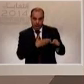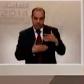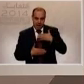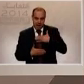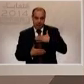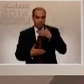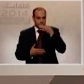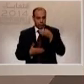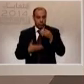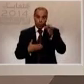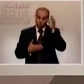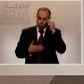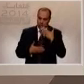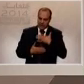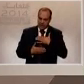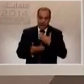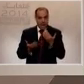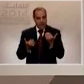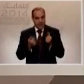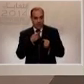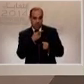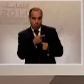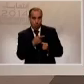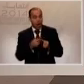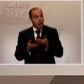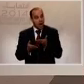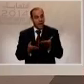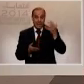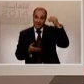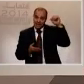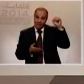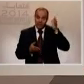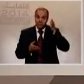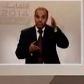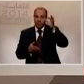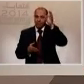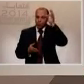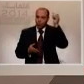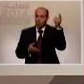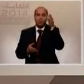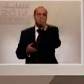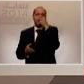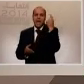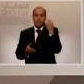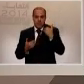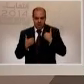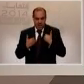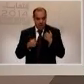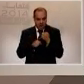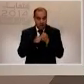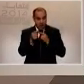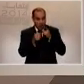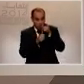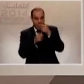يكون فاعلا في بلاده ننتظر منه ان يكون خي سفيرا لوطنه اينما حل وسنعمل في هذا